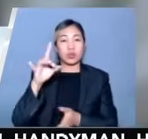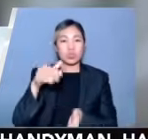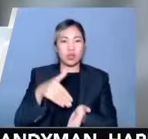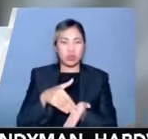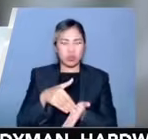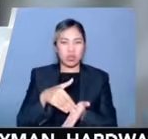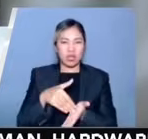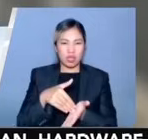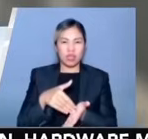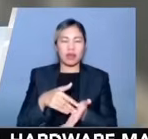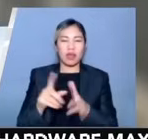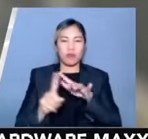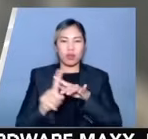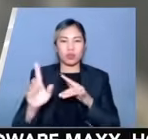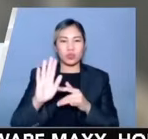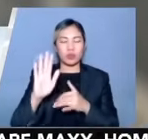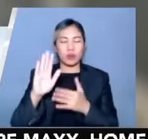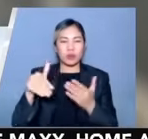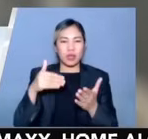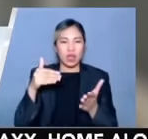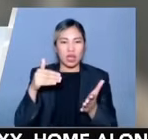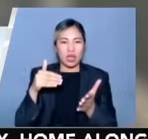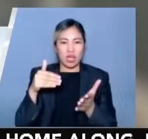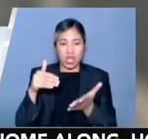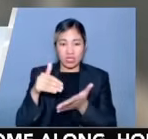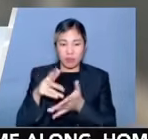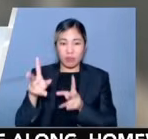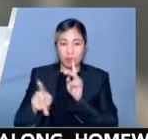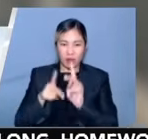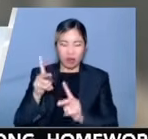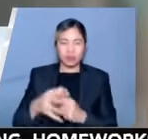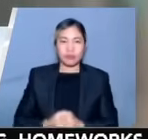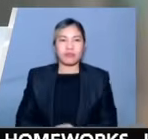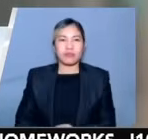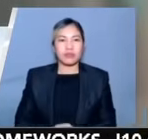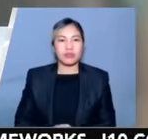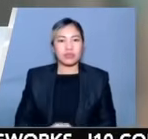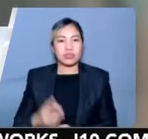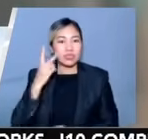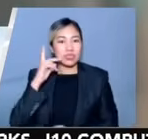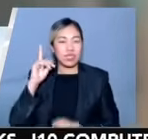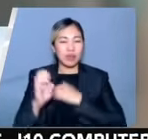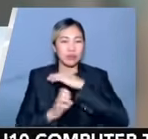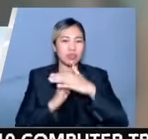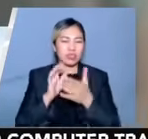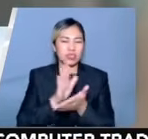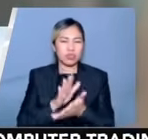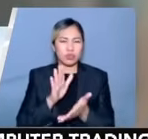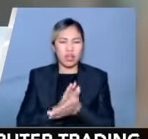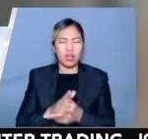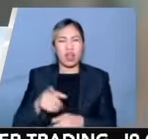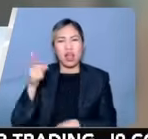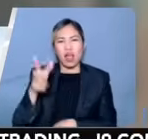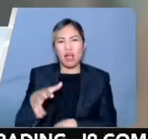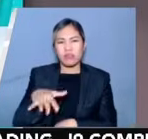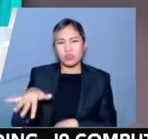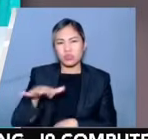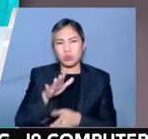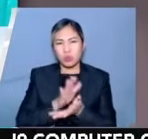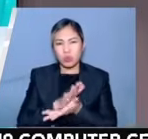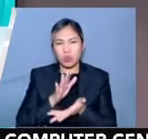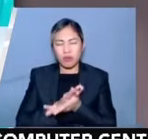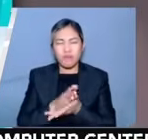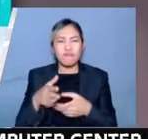aguncillo Ito naman ang sinapit ng bilibinwang Elementary School halos kalahati ng eskwelahan ang nabalot ng putik